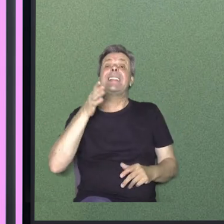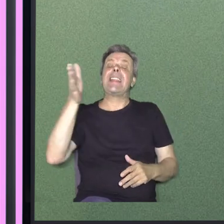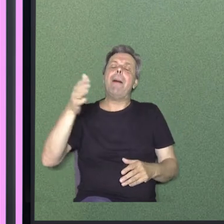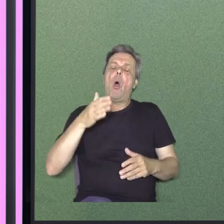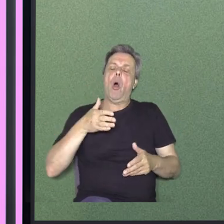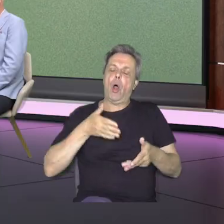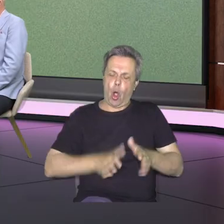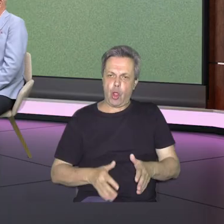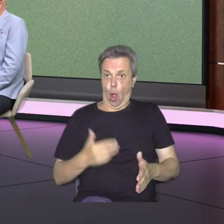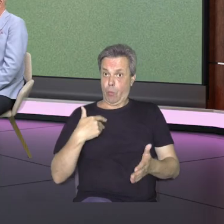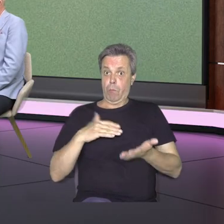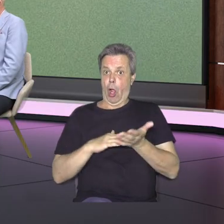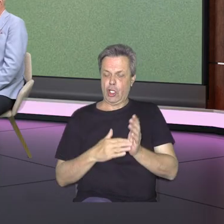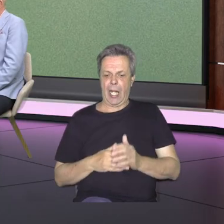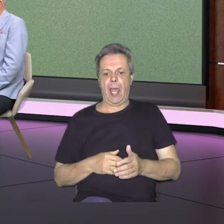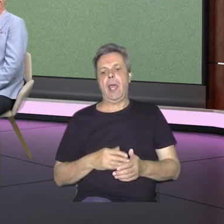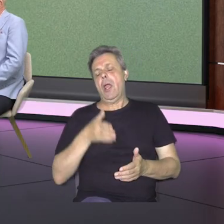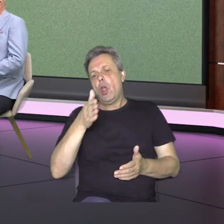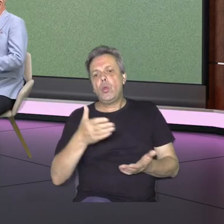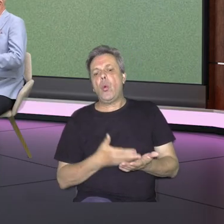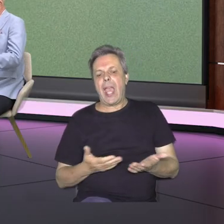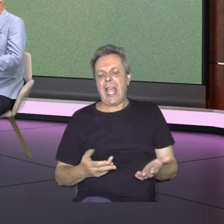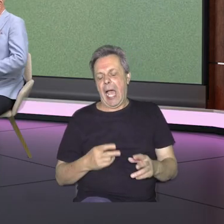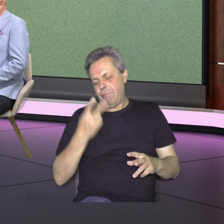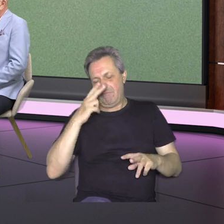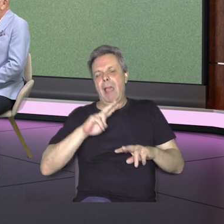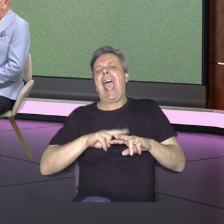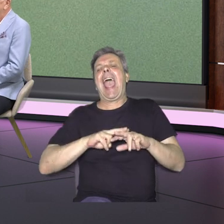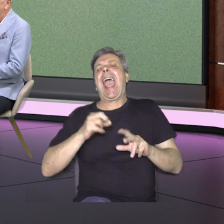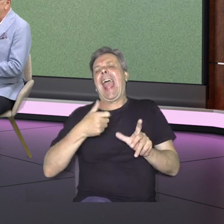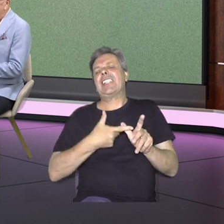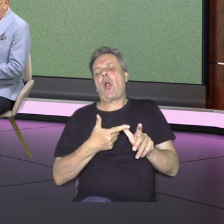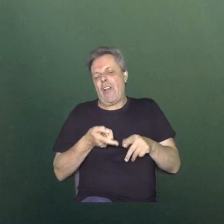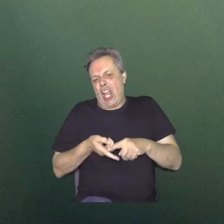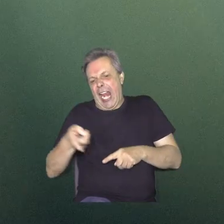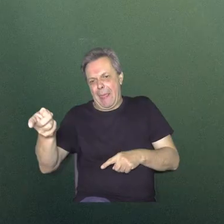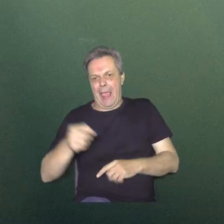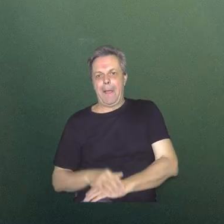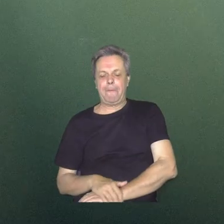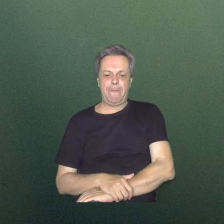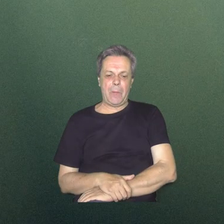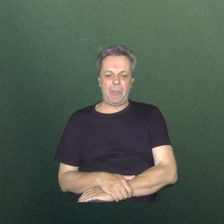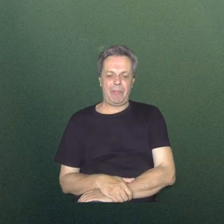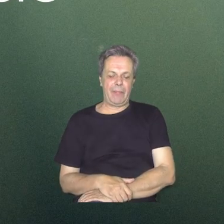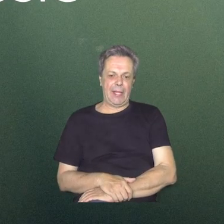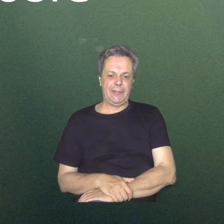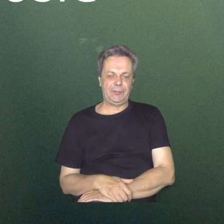rodio. E, i tu je ta tradicija, hercegovačka linija. Da,